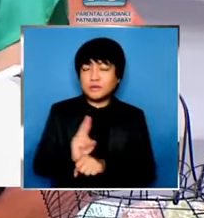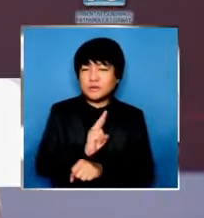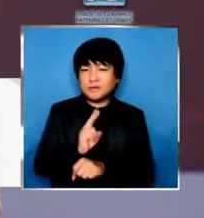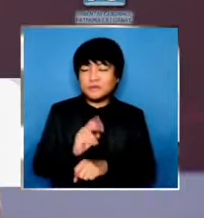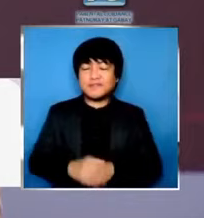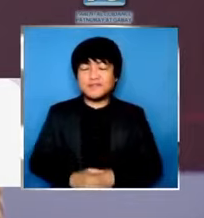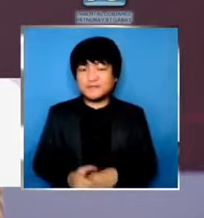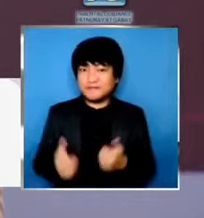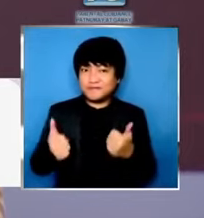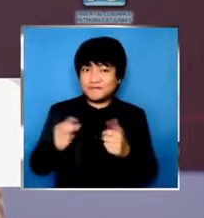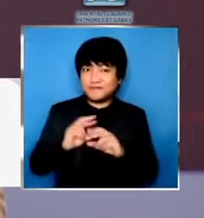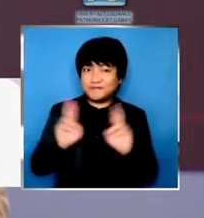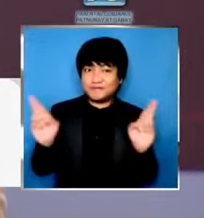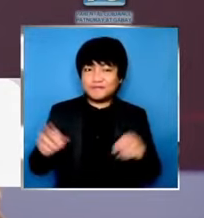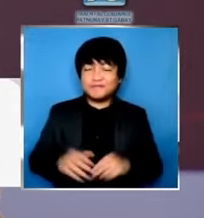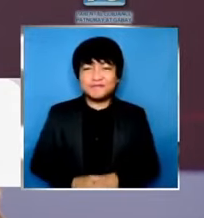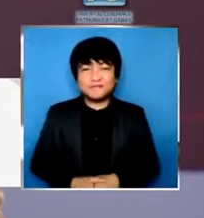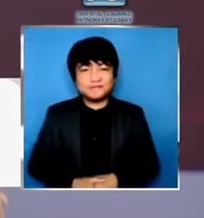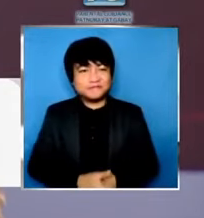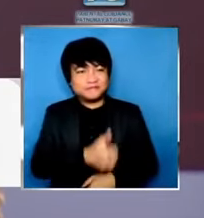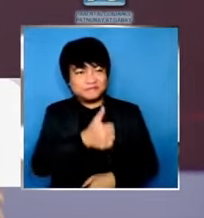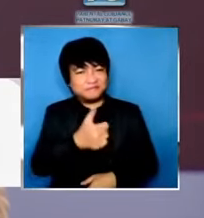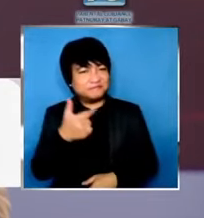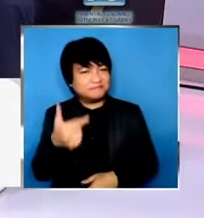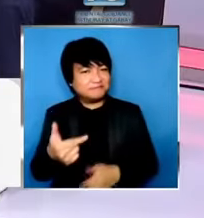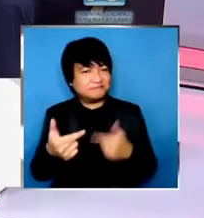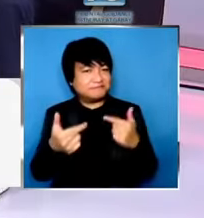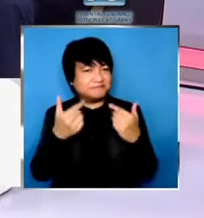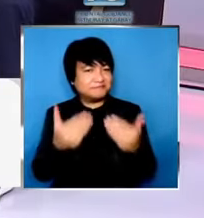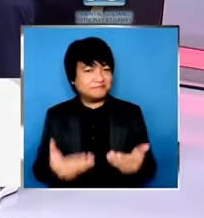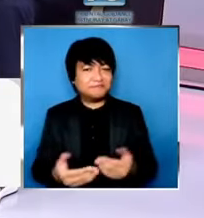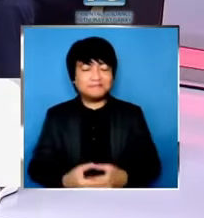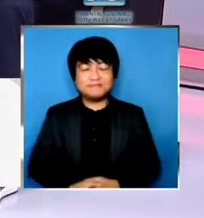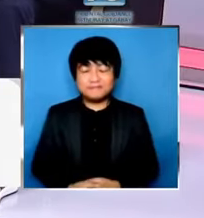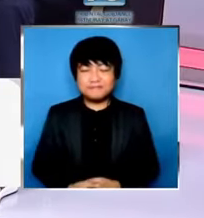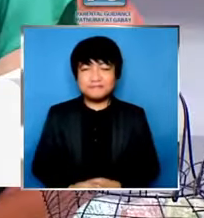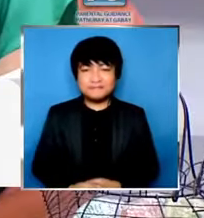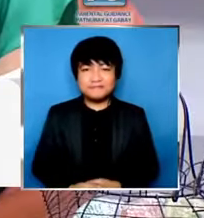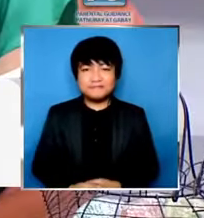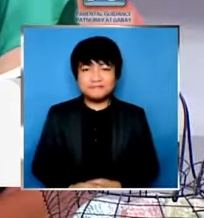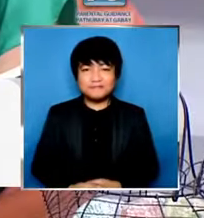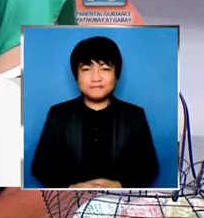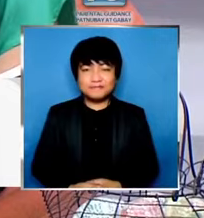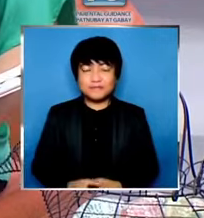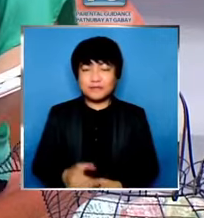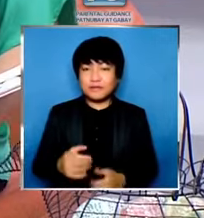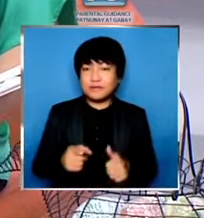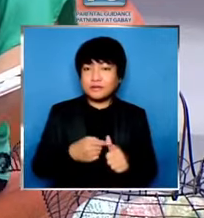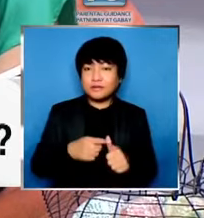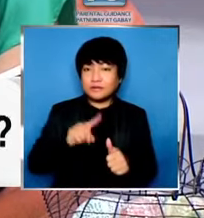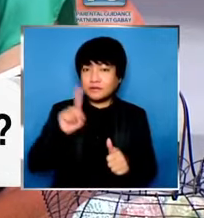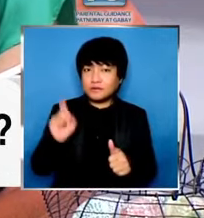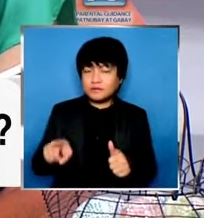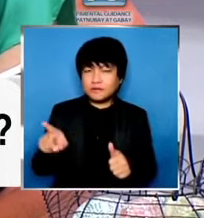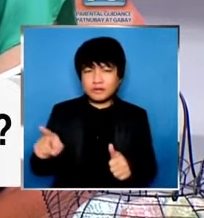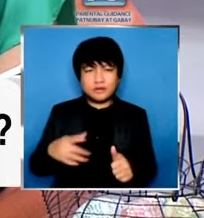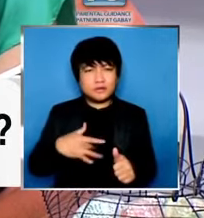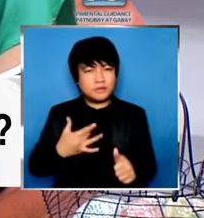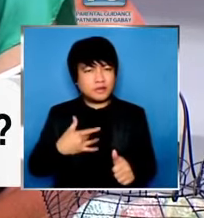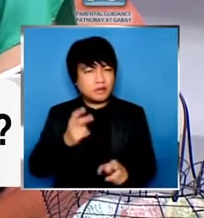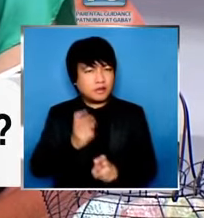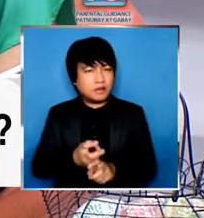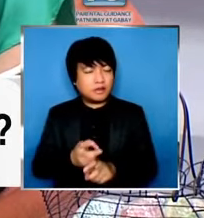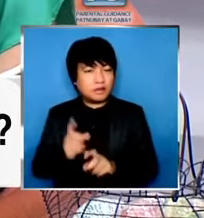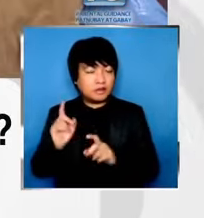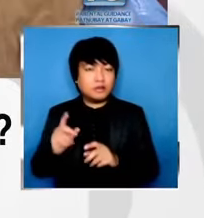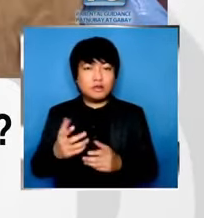ba, Yorme? Ay, Gina G. Oh. Gina G. Gina G sa Gedli. Unang tanong, nahirapan ka bang bumalik sa showbiz dahil 24